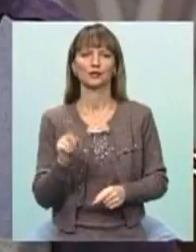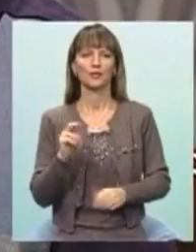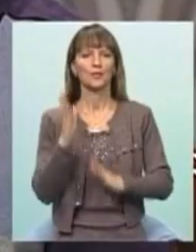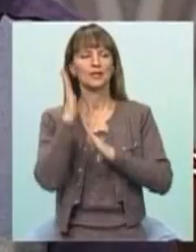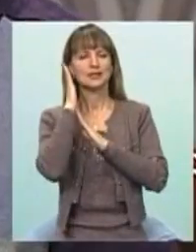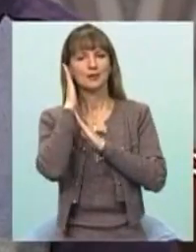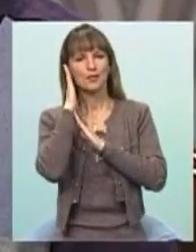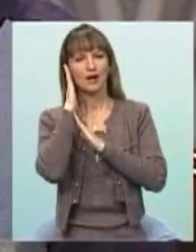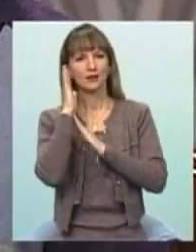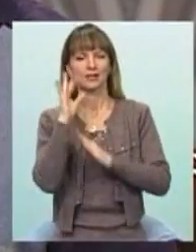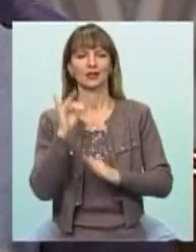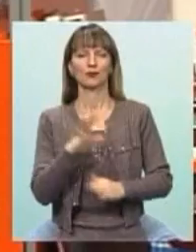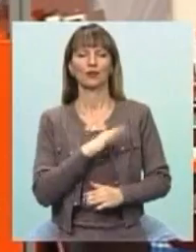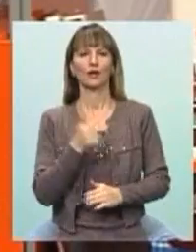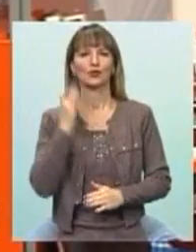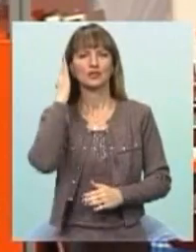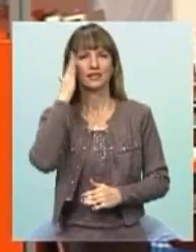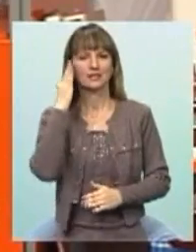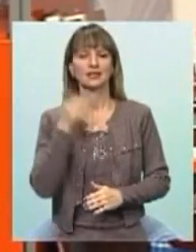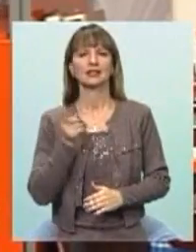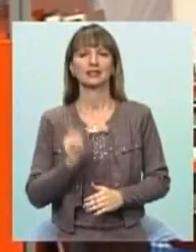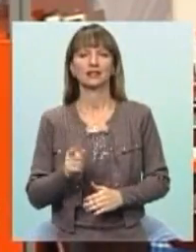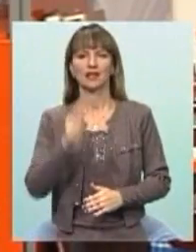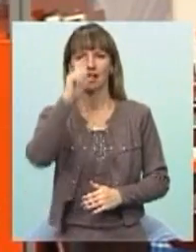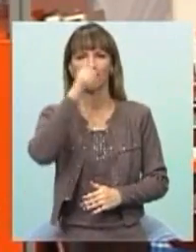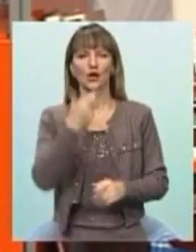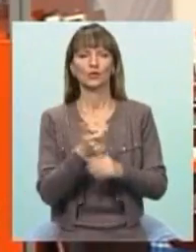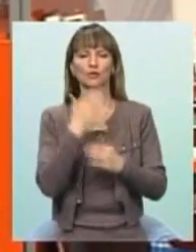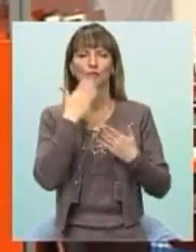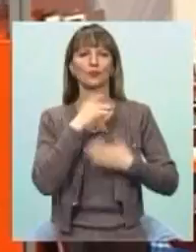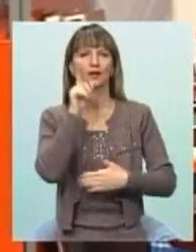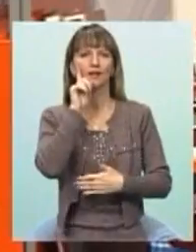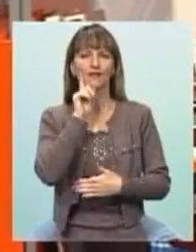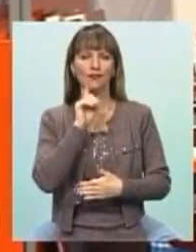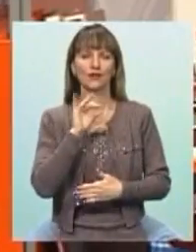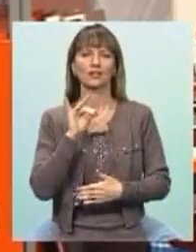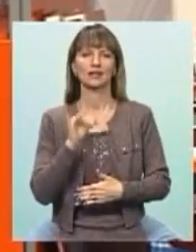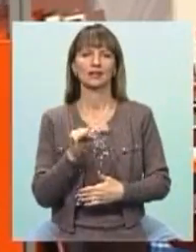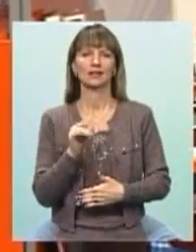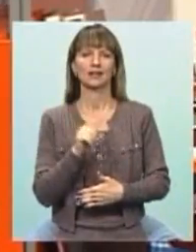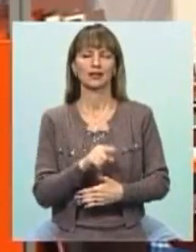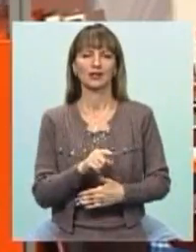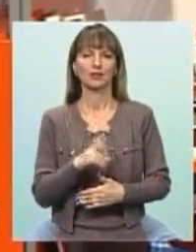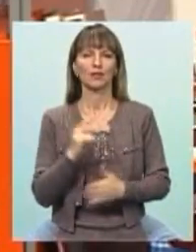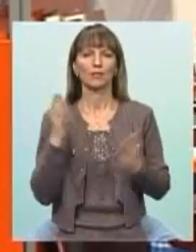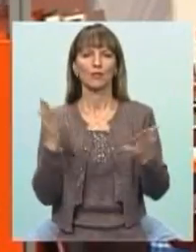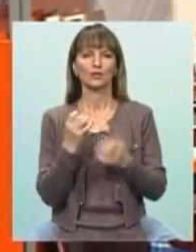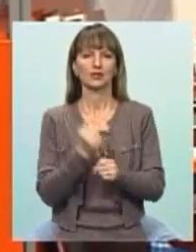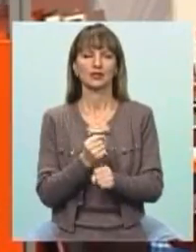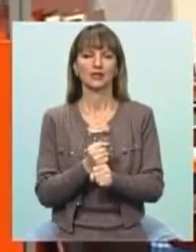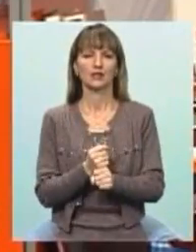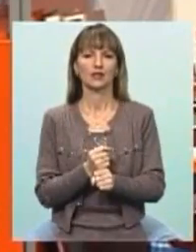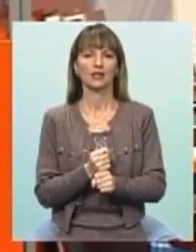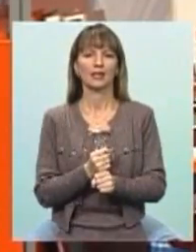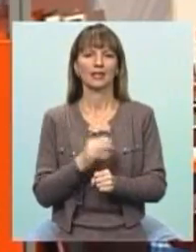спати і снилися сни. Так, дійсно. І взагалі греки, вони дуже полюбляли комфорт, і тим і на подушку робили і власне